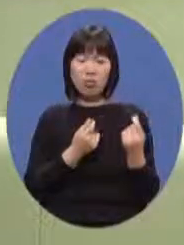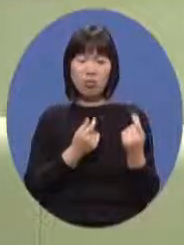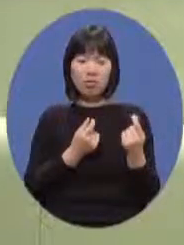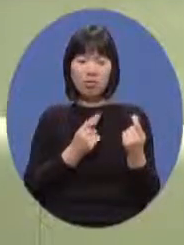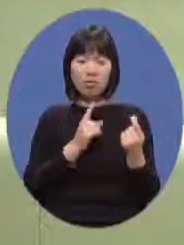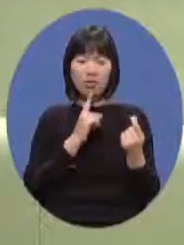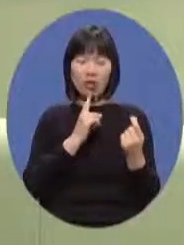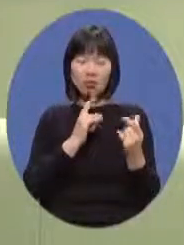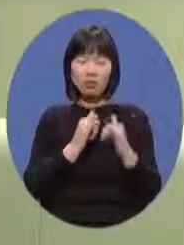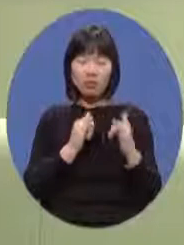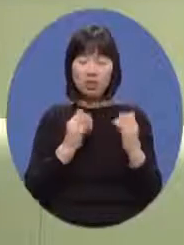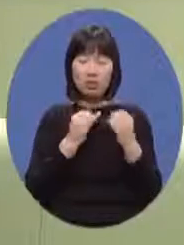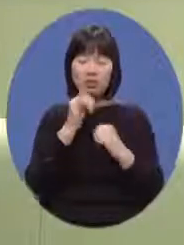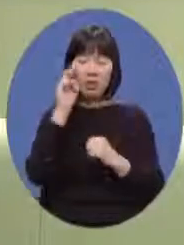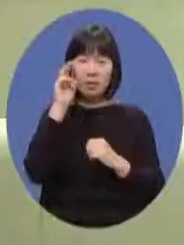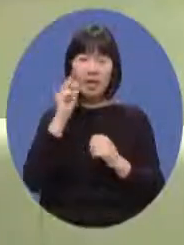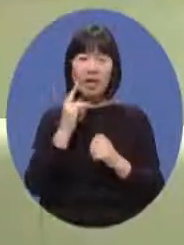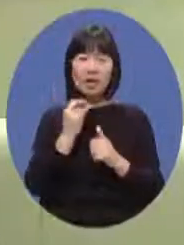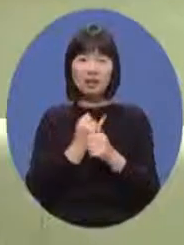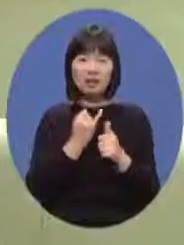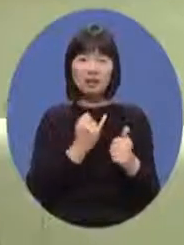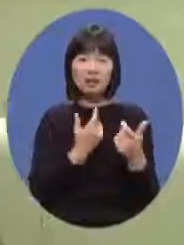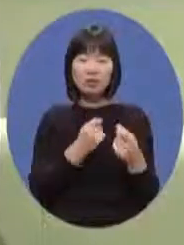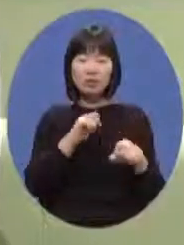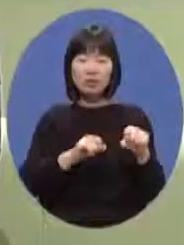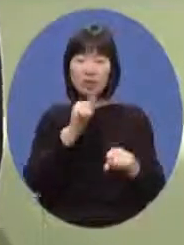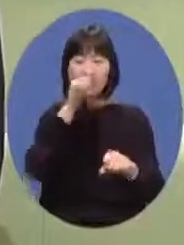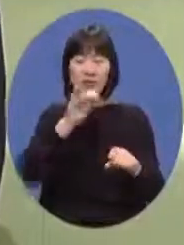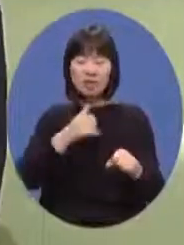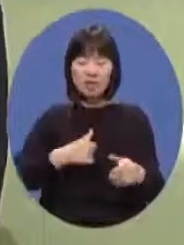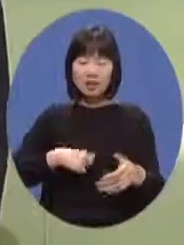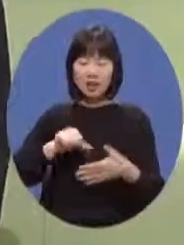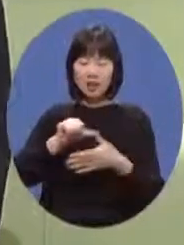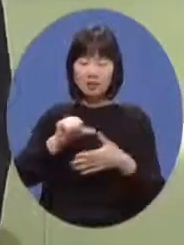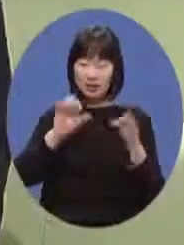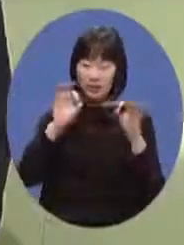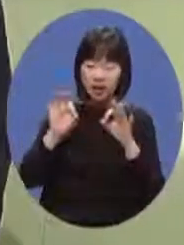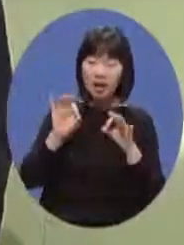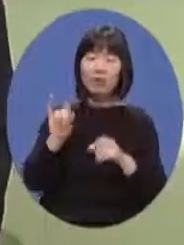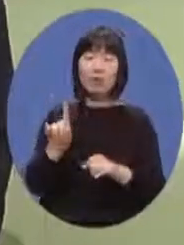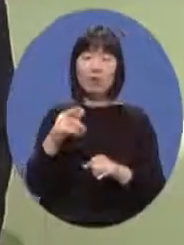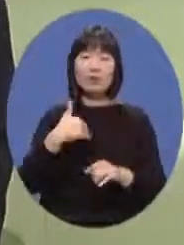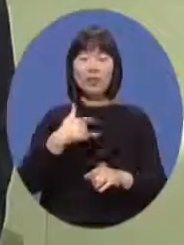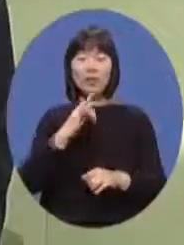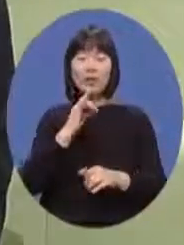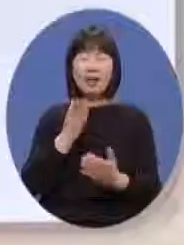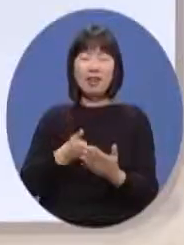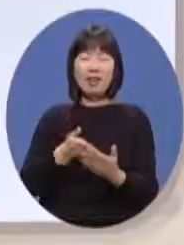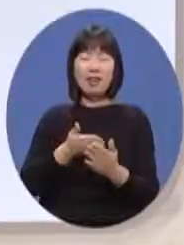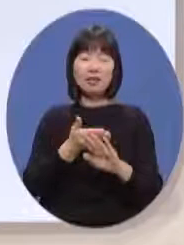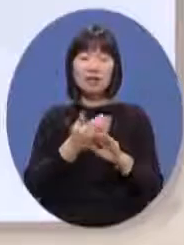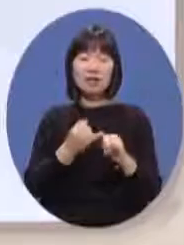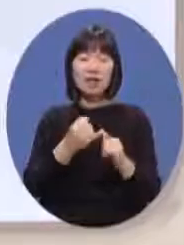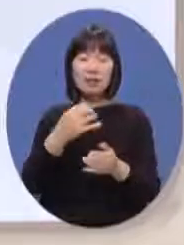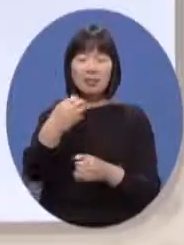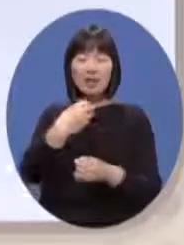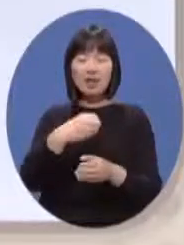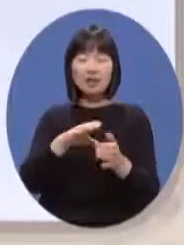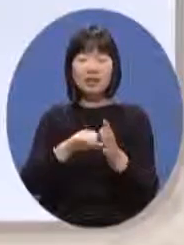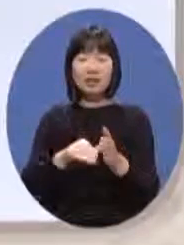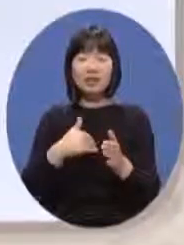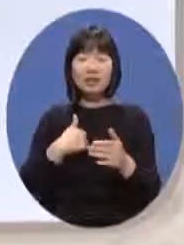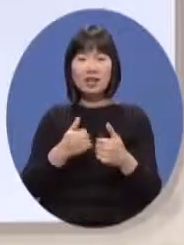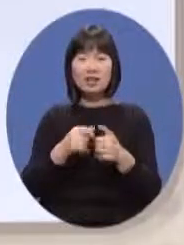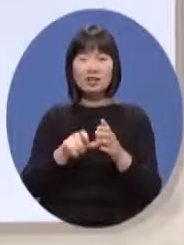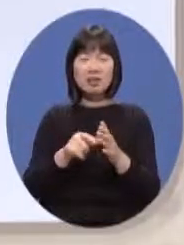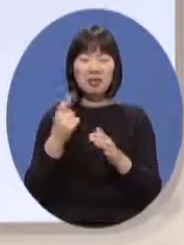거예요. 예, 일반적으로 아빠들이 저런 행동들을 좀 많이 하시는데 일단 아이는 어땠냐면은요. 네. 자기 말만 하고 상대방이 이야기할 때 제가 상담할